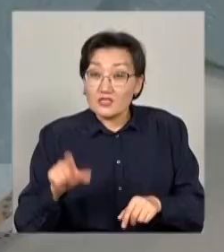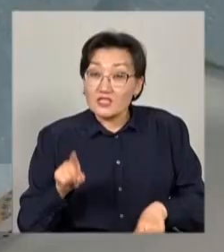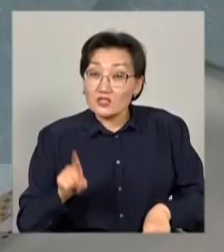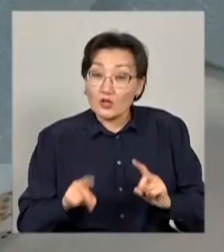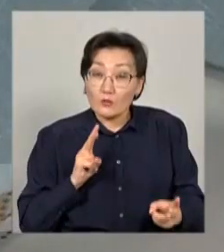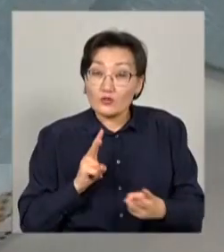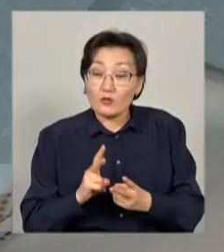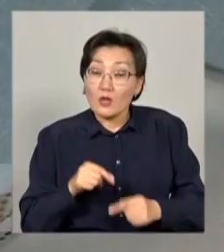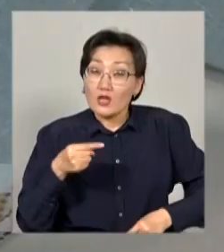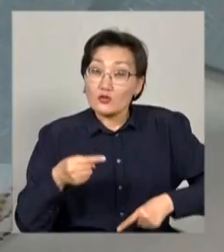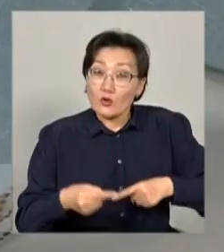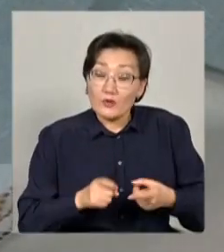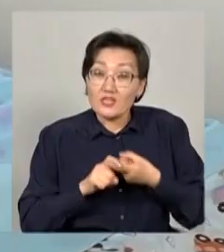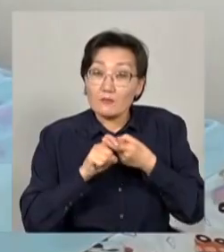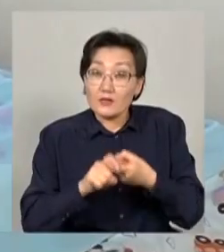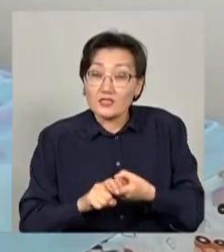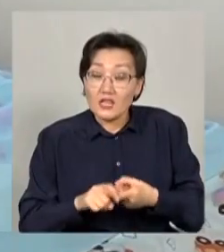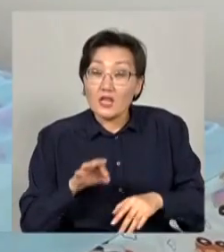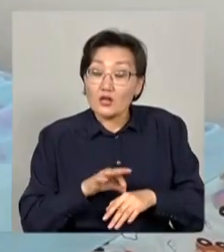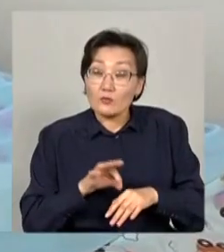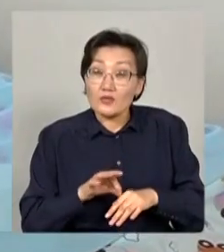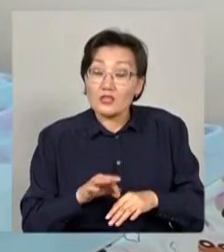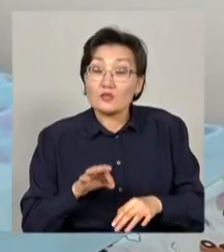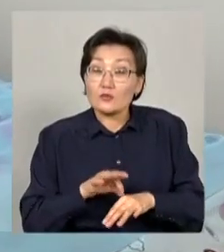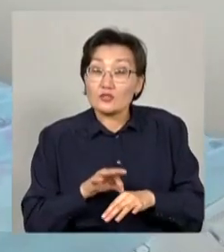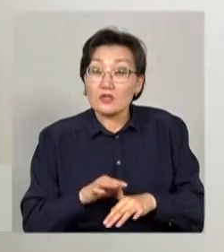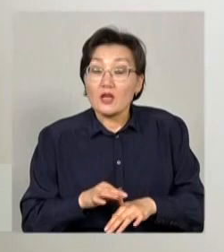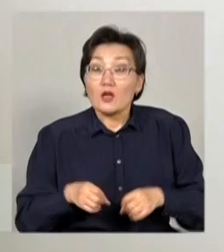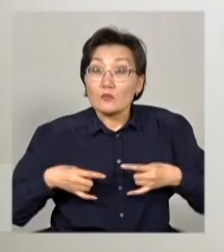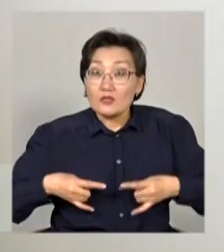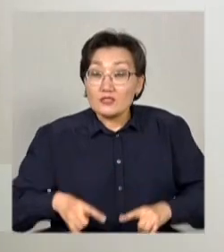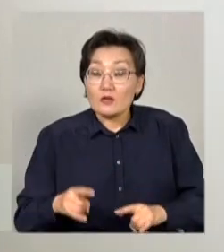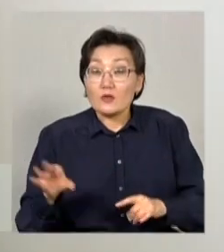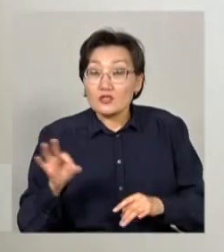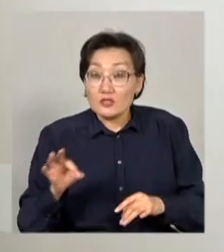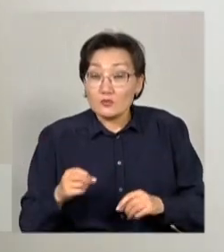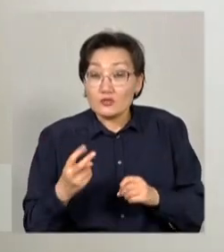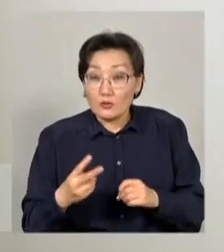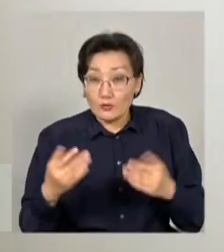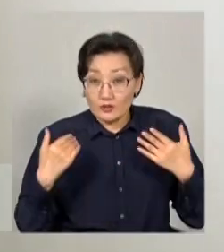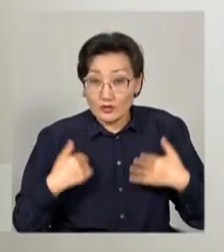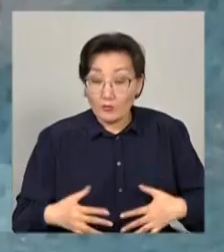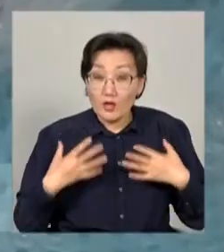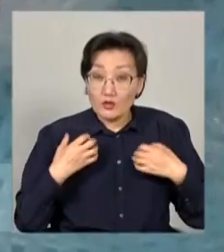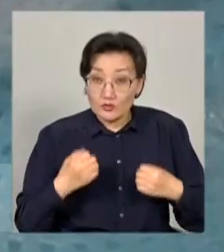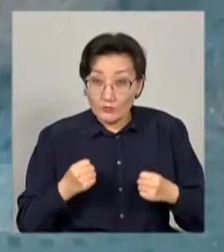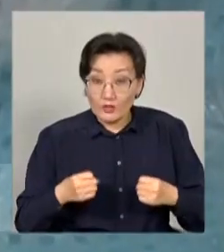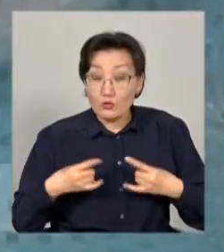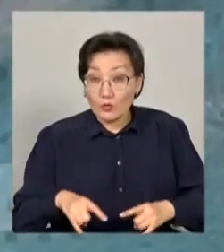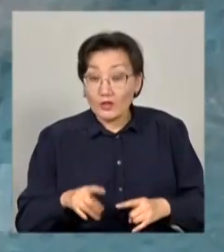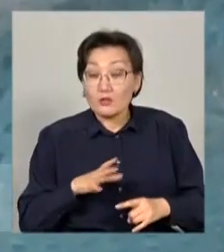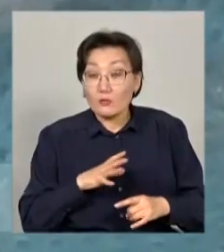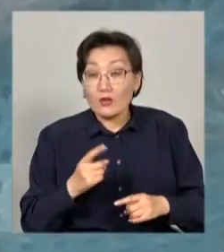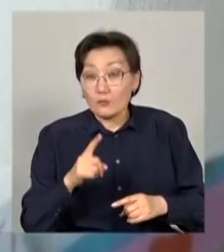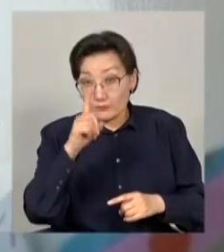кездесетін тұқым қуалайтын көбелек синдромы деген диагноз қойған. Шыр етіп дүние есігін ашқан сәтте 12 мүшесі сау бала болды дейді ана. Кейін бір